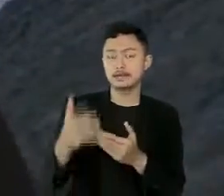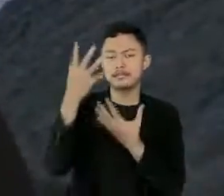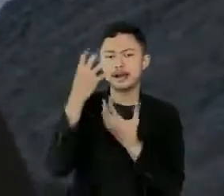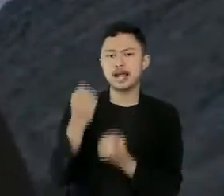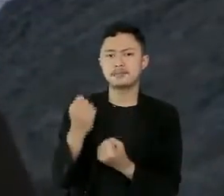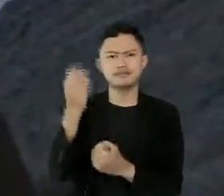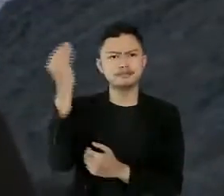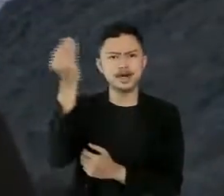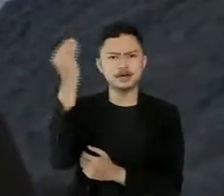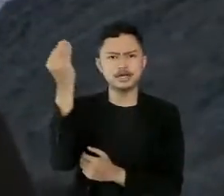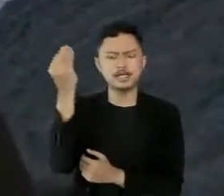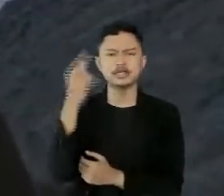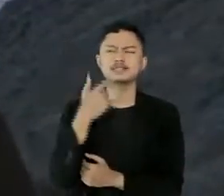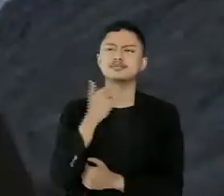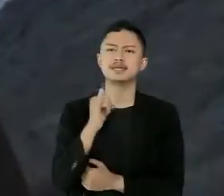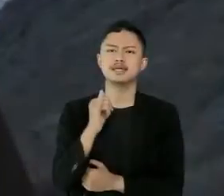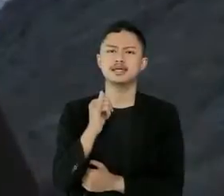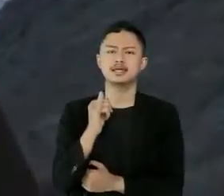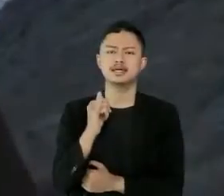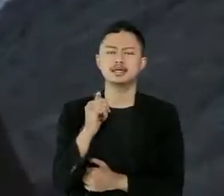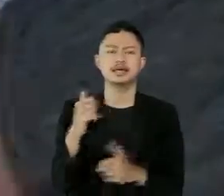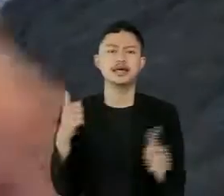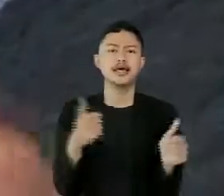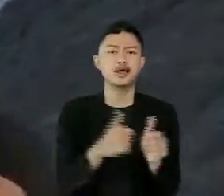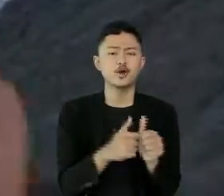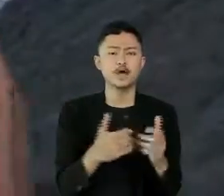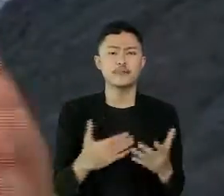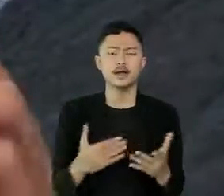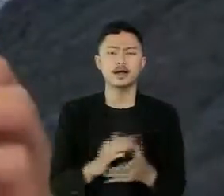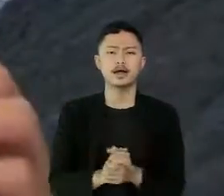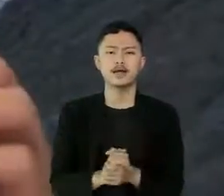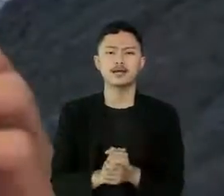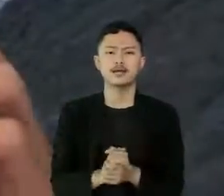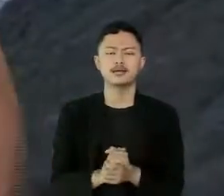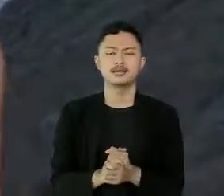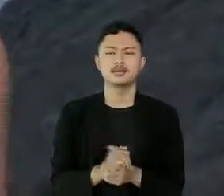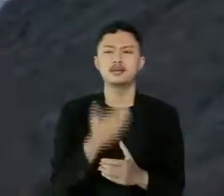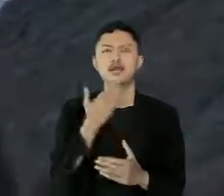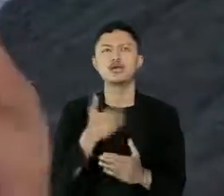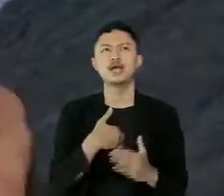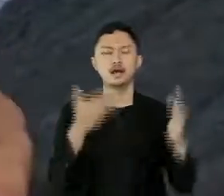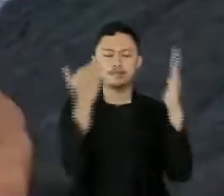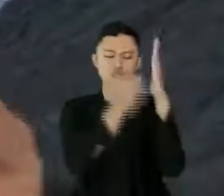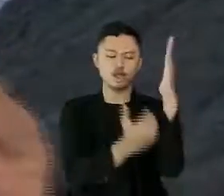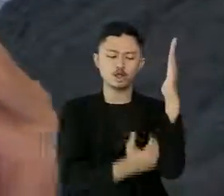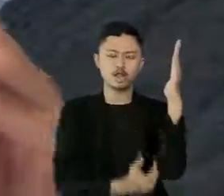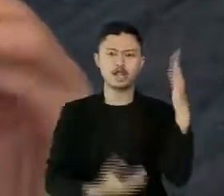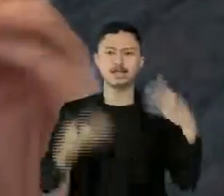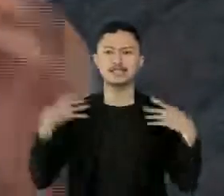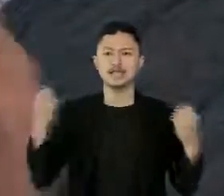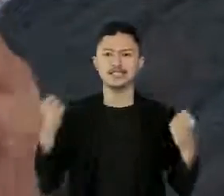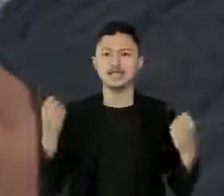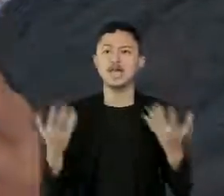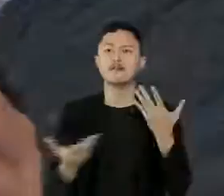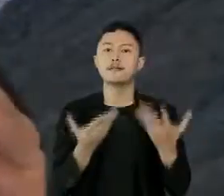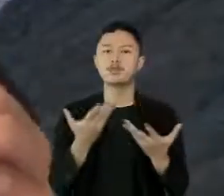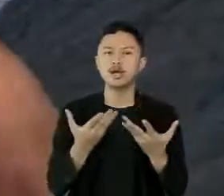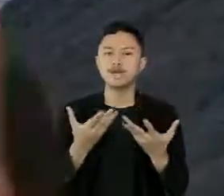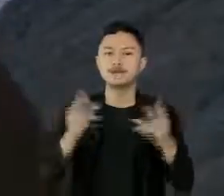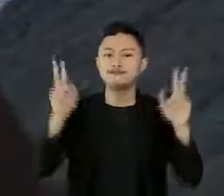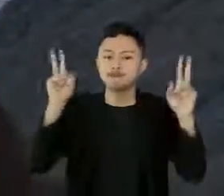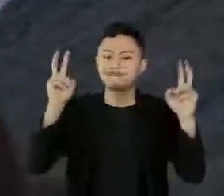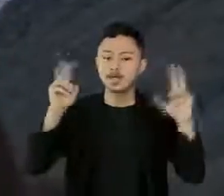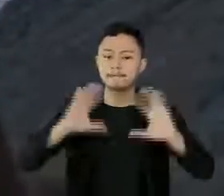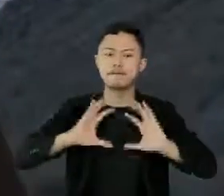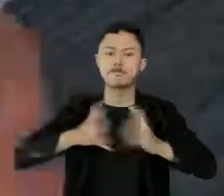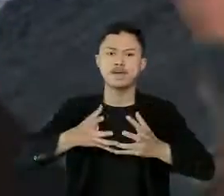ini harus saling yang namanya menitipkan satu prokes yang bisa membumi.